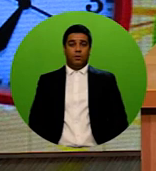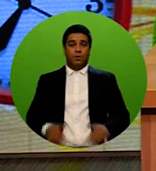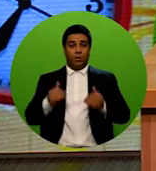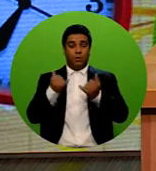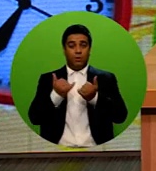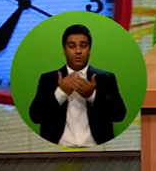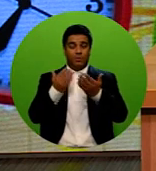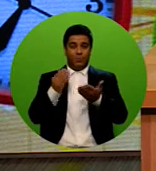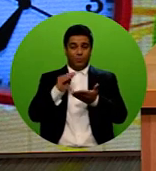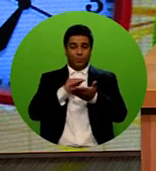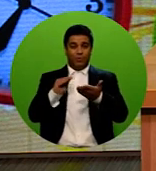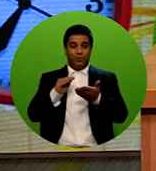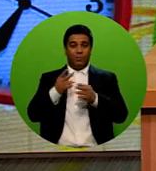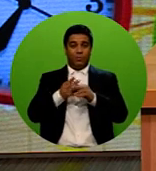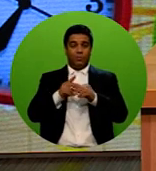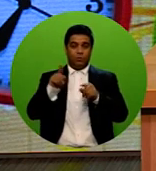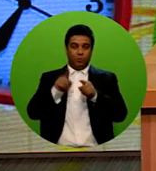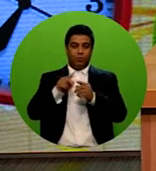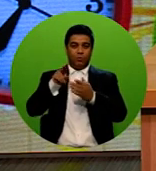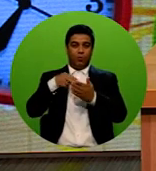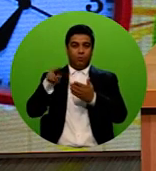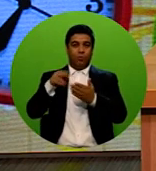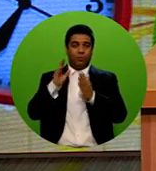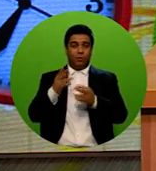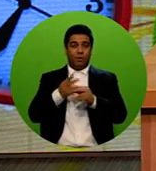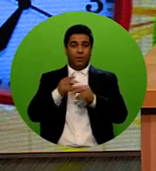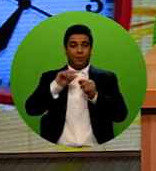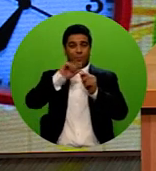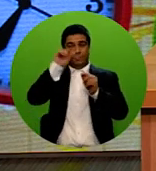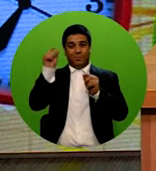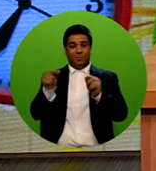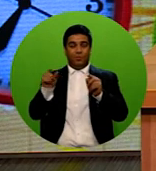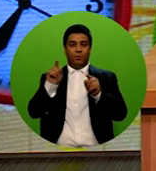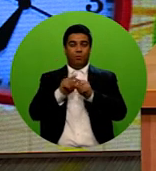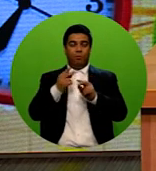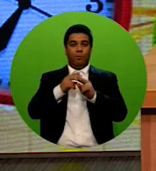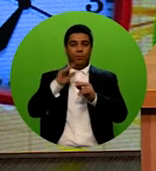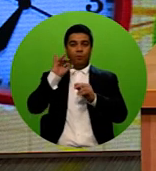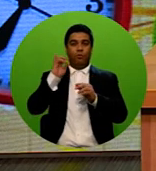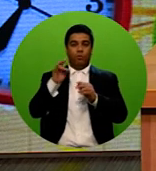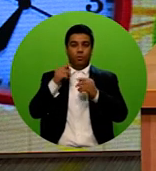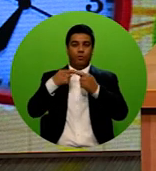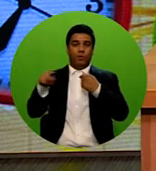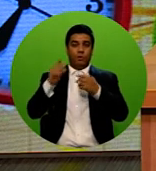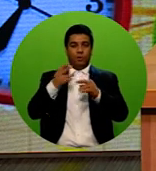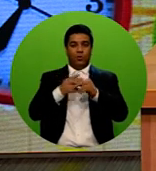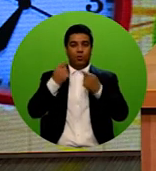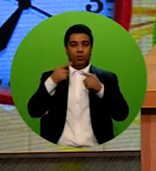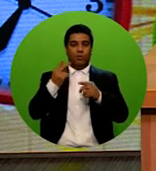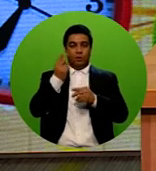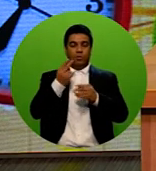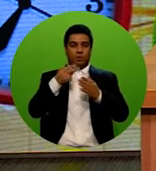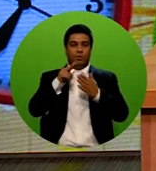Ana endi yoziqli joyini bo'yab chiqamiz. Yoziqli joyi fonidan farq qilishi uchun boshqacha